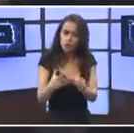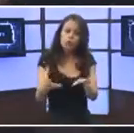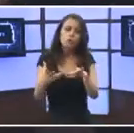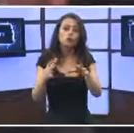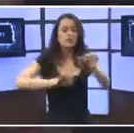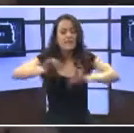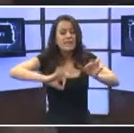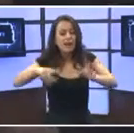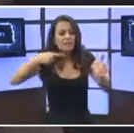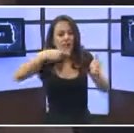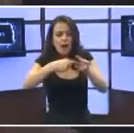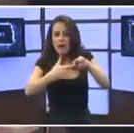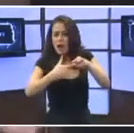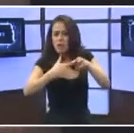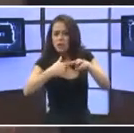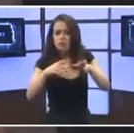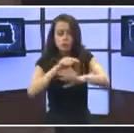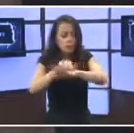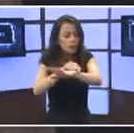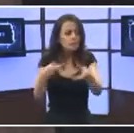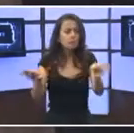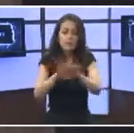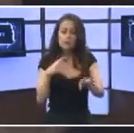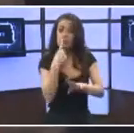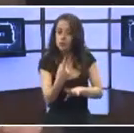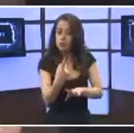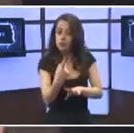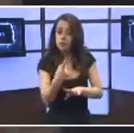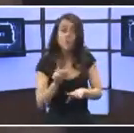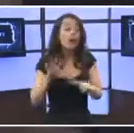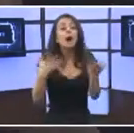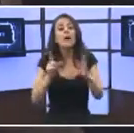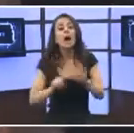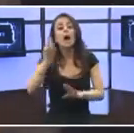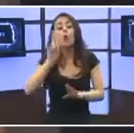artık rehabilitasyon süresi bitti. Esas 17 yaşın sonunda özellikle